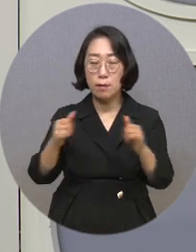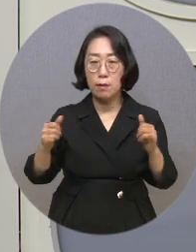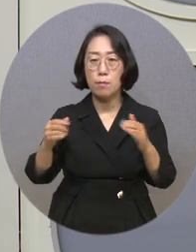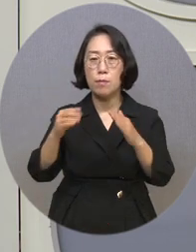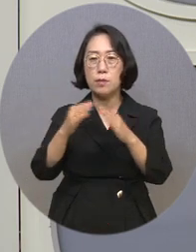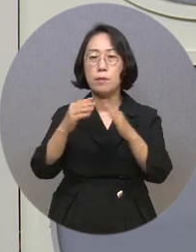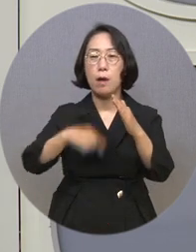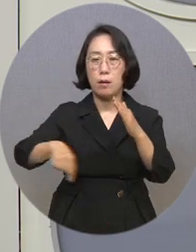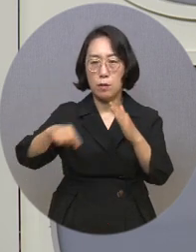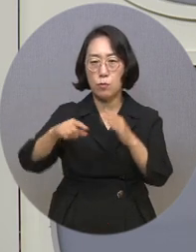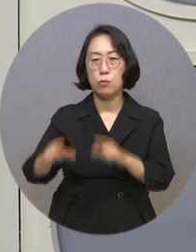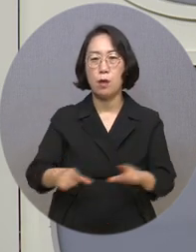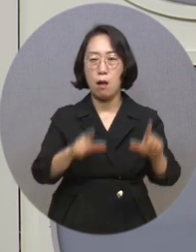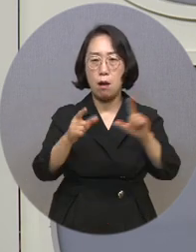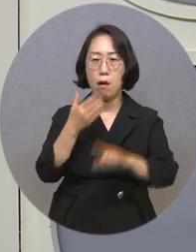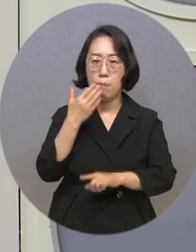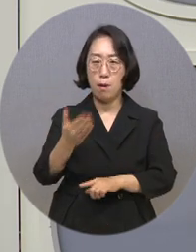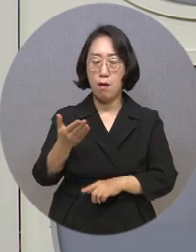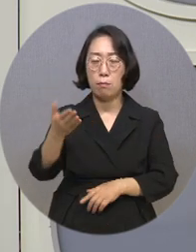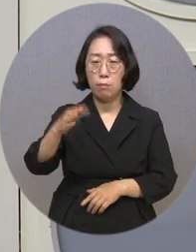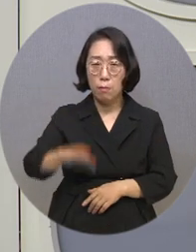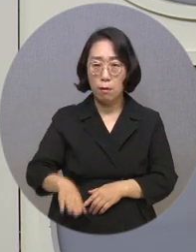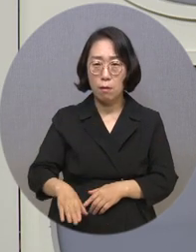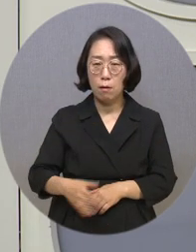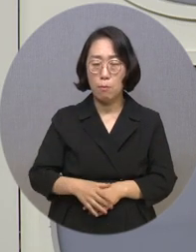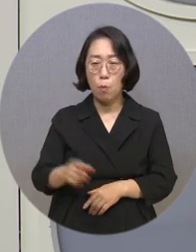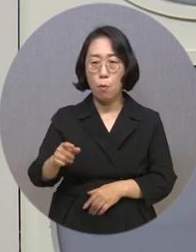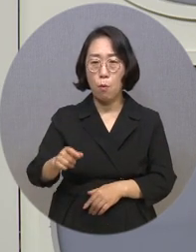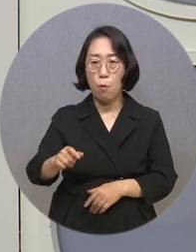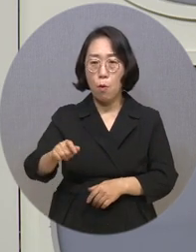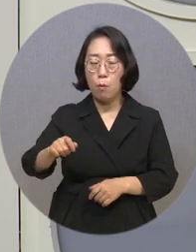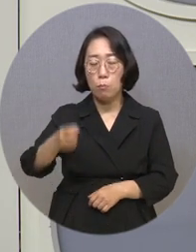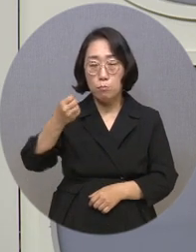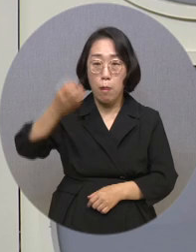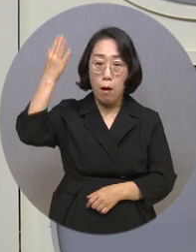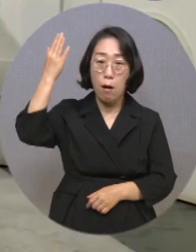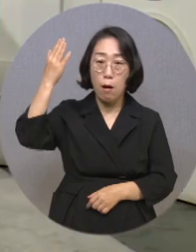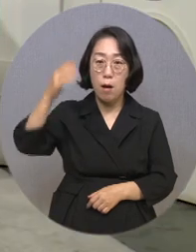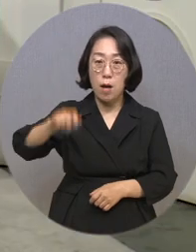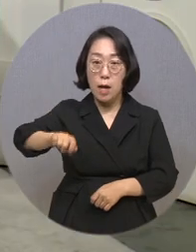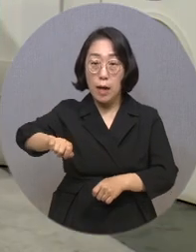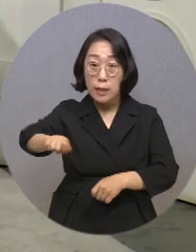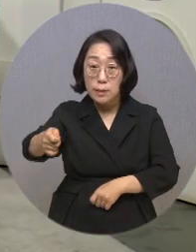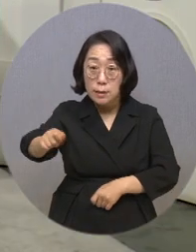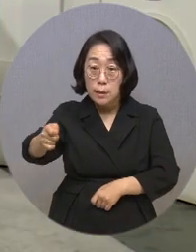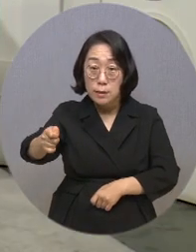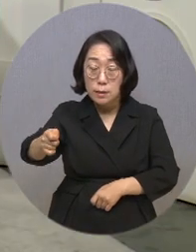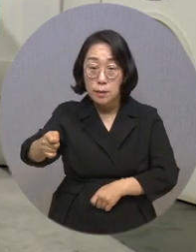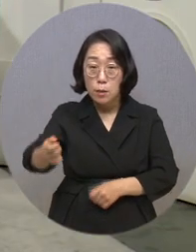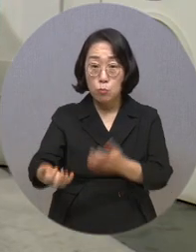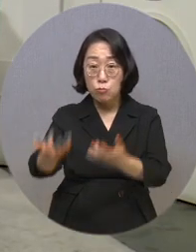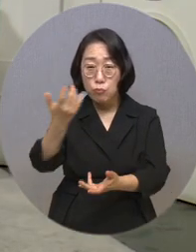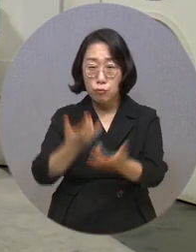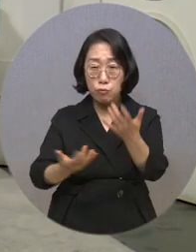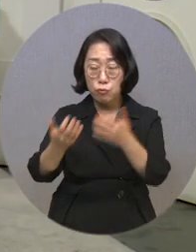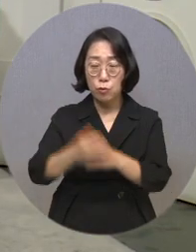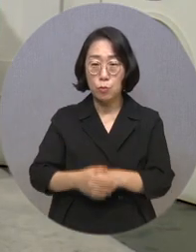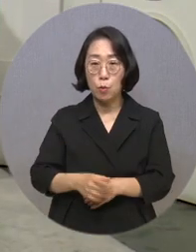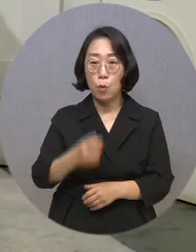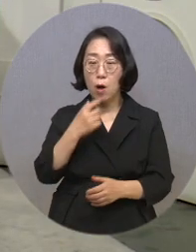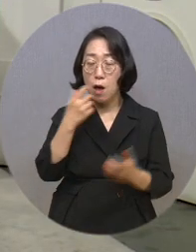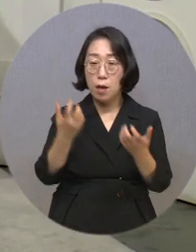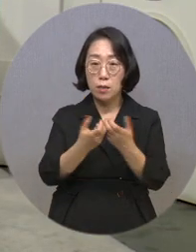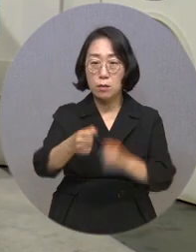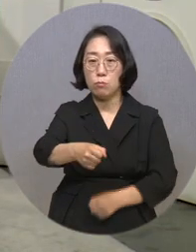집에서도 생활할 수 있는데도 잘못하다 이제 가스불을 켜놓고 나간 불을 홀라당 태운다든가 냉장고 문을 계속 열어놓고